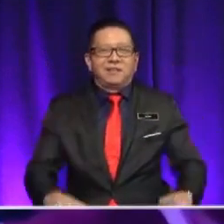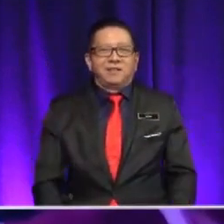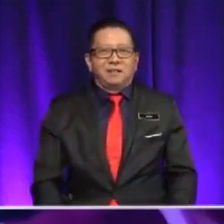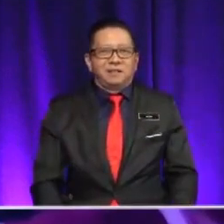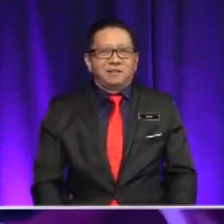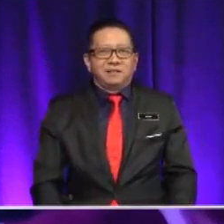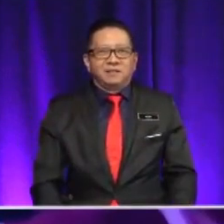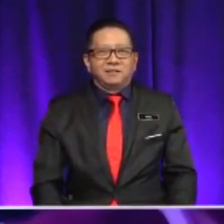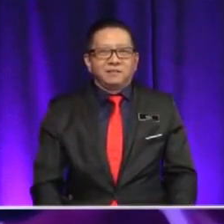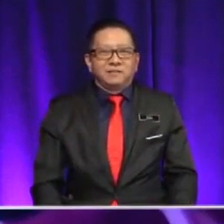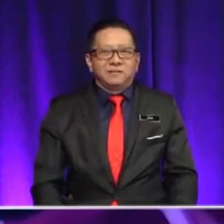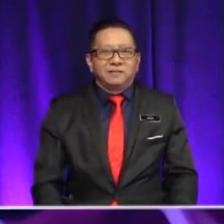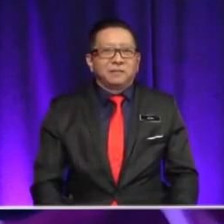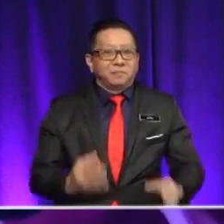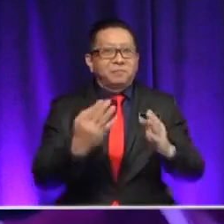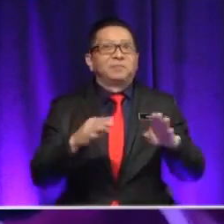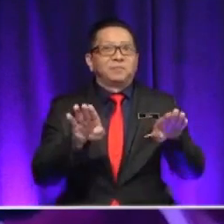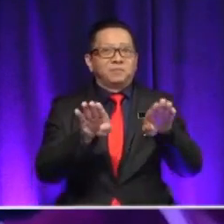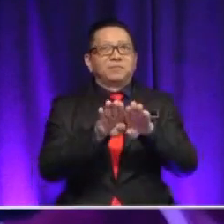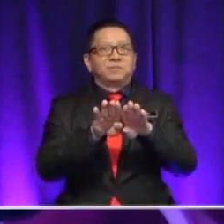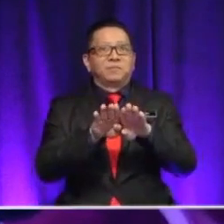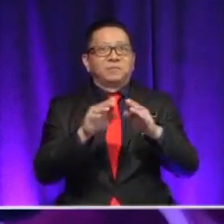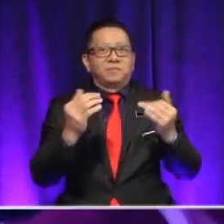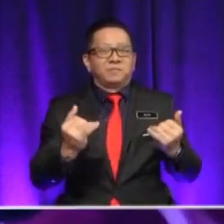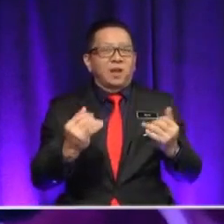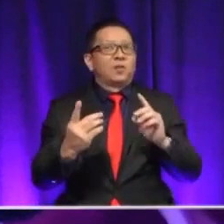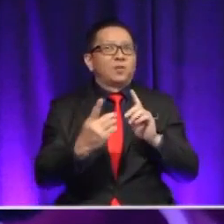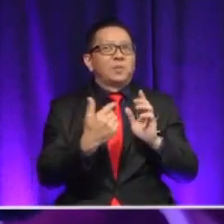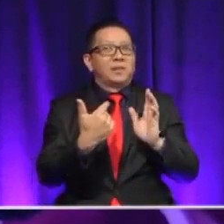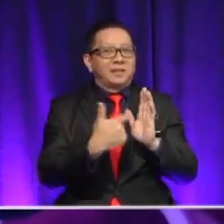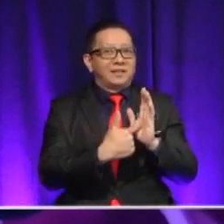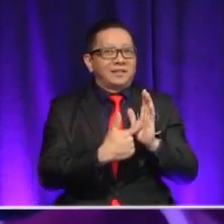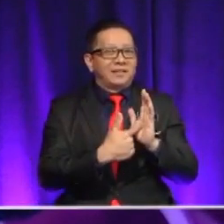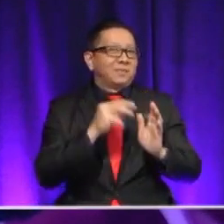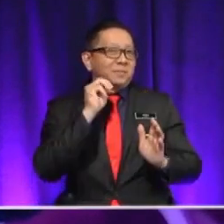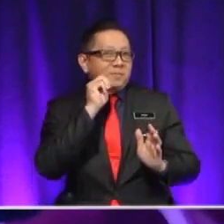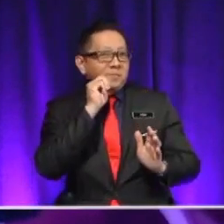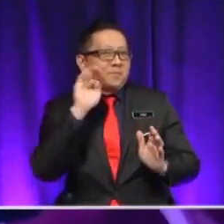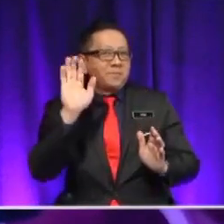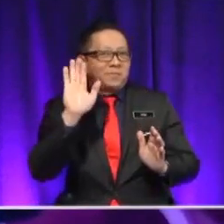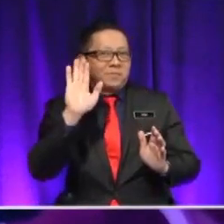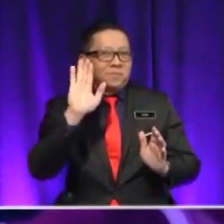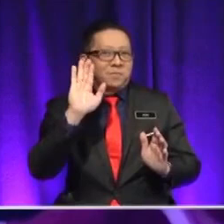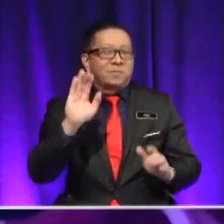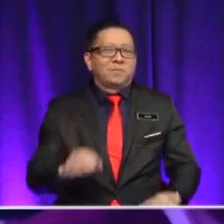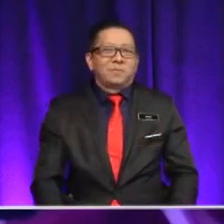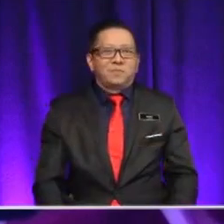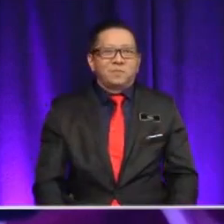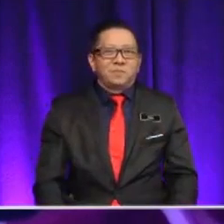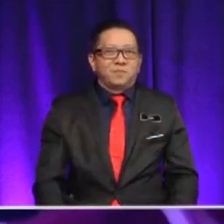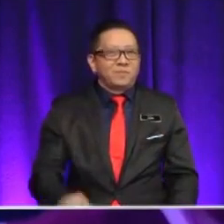Kita tutup kelas kita pada hari ini, Cikgu Farah. Kita jumpa lagi ada rezeki. Saya Syamira Nazir. Assalamualaikum dan salam sejahtera.